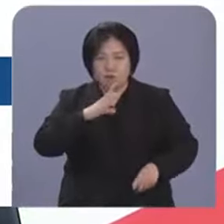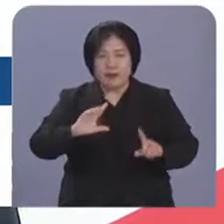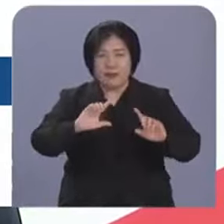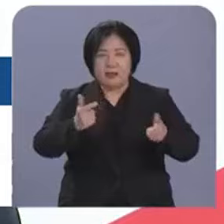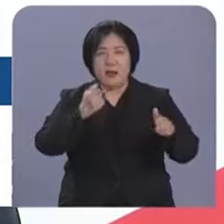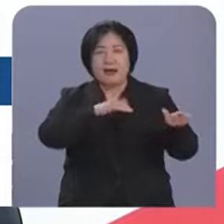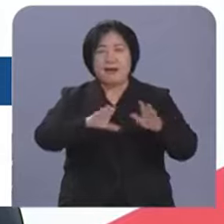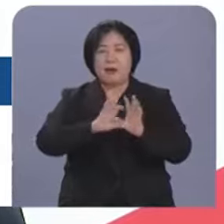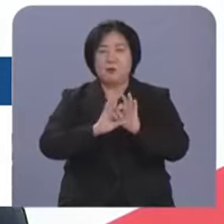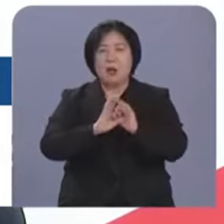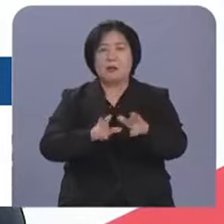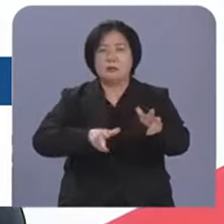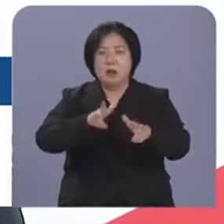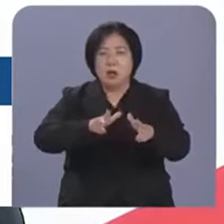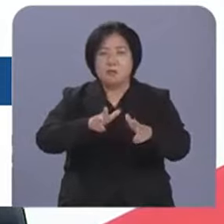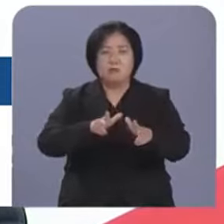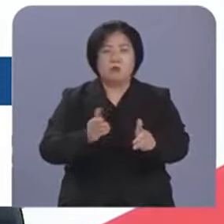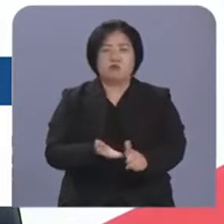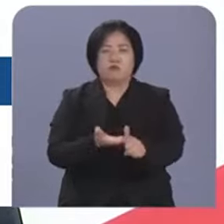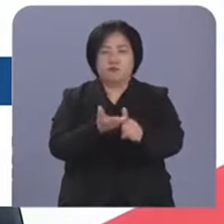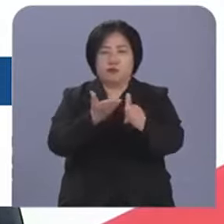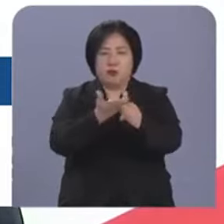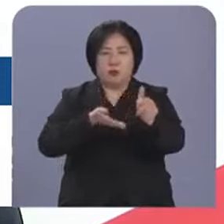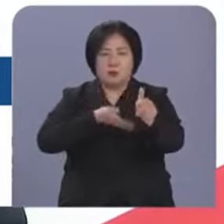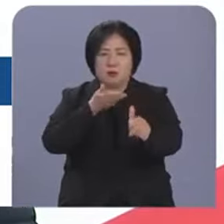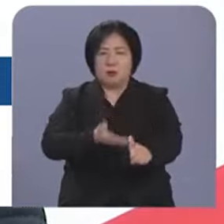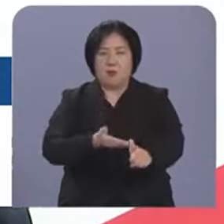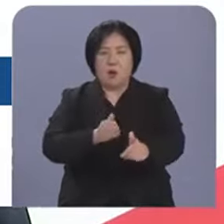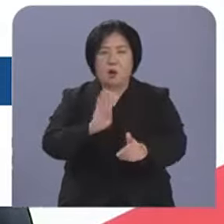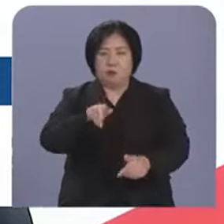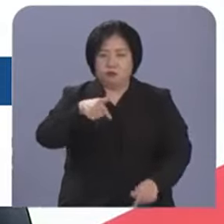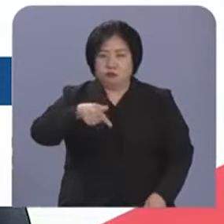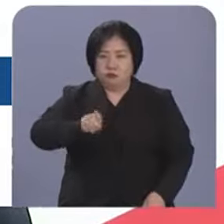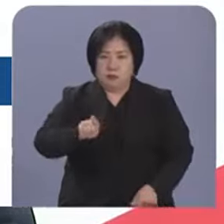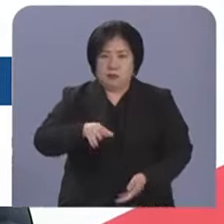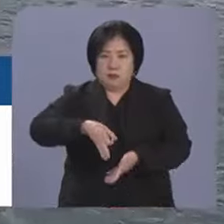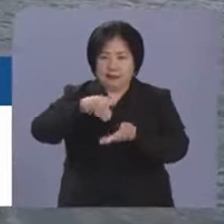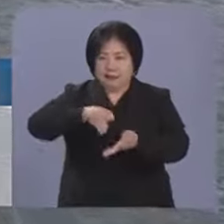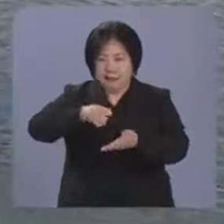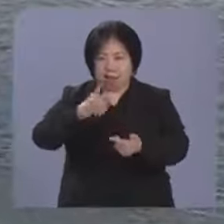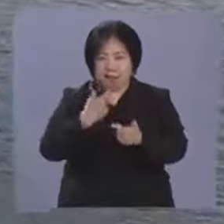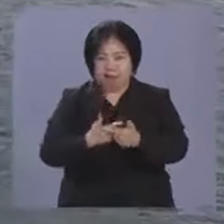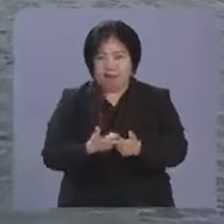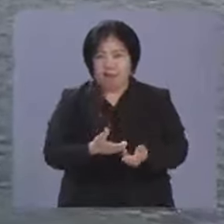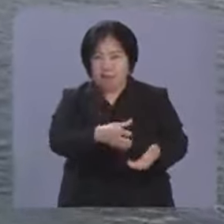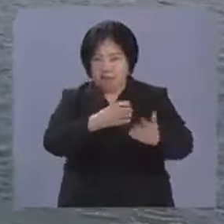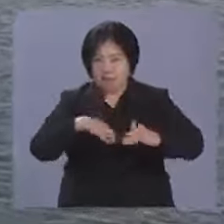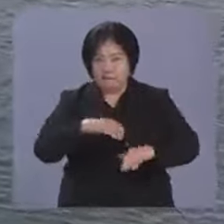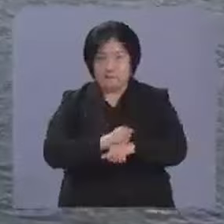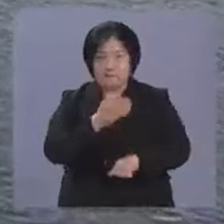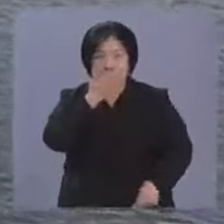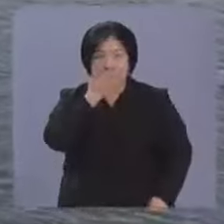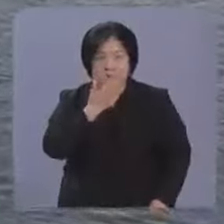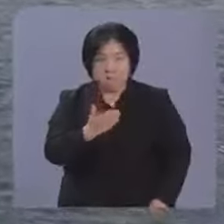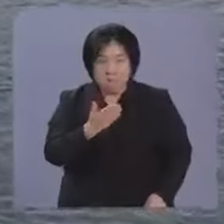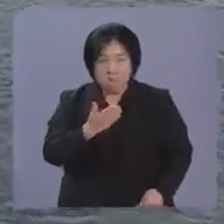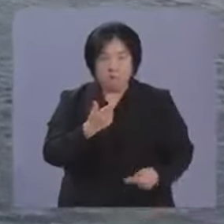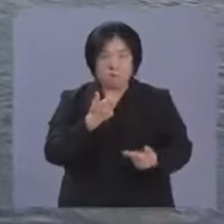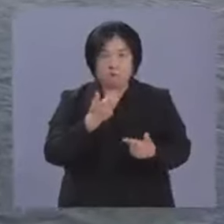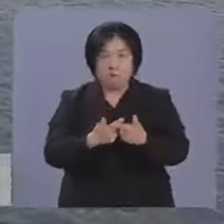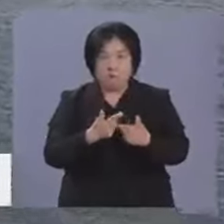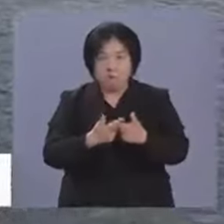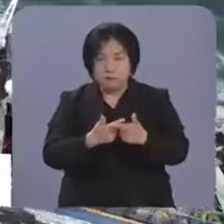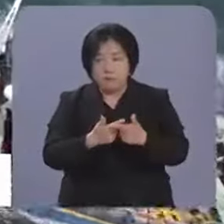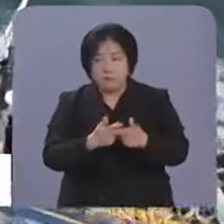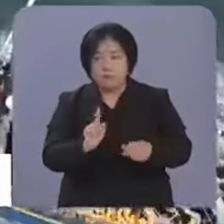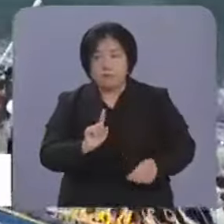해양 관련 산업들을 육성함으로써 부가가치가 부산에 떨어질 수 있는. 또 대통령실 해양수산비서관